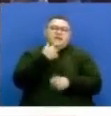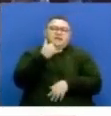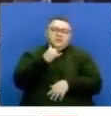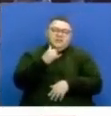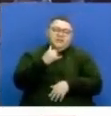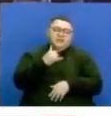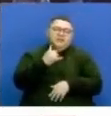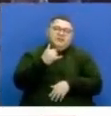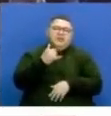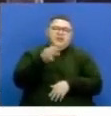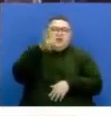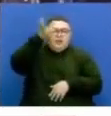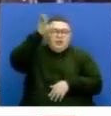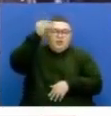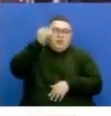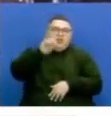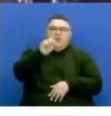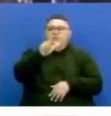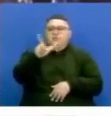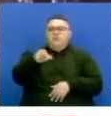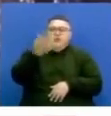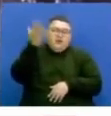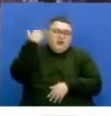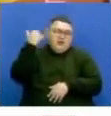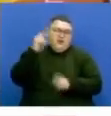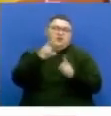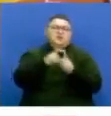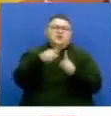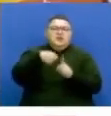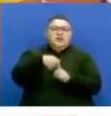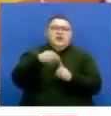lalu dalam sidang DKPBB